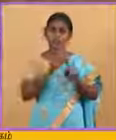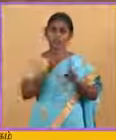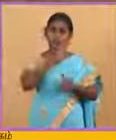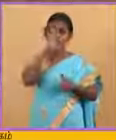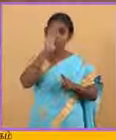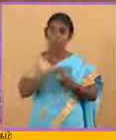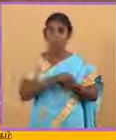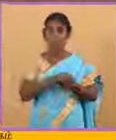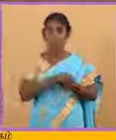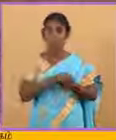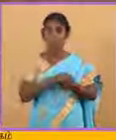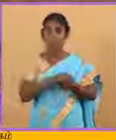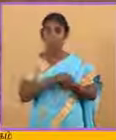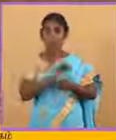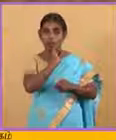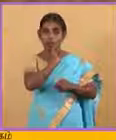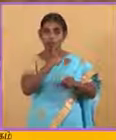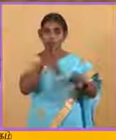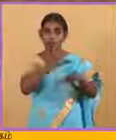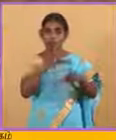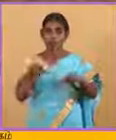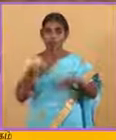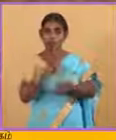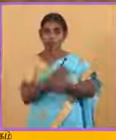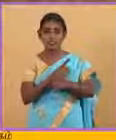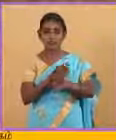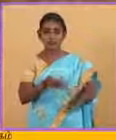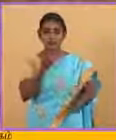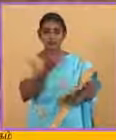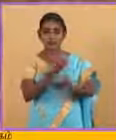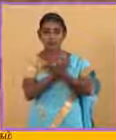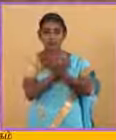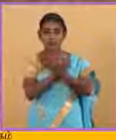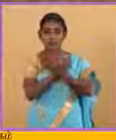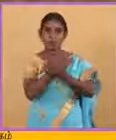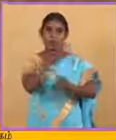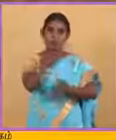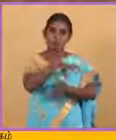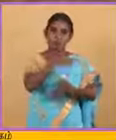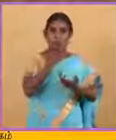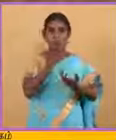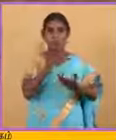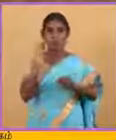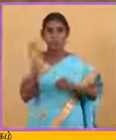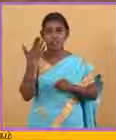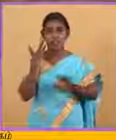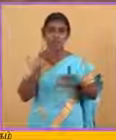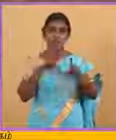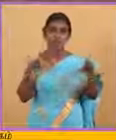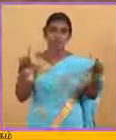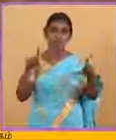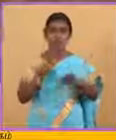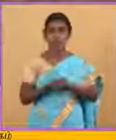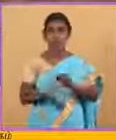ராமலிங்கனார் பாரிவள்ளல் மீதும், அந்த கபிலர் மீதும், நாட்டின் மீதும், தமிழ் மொழியின் மீதும் கொண்ட